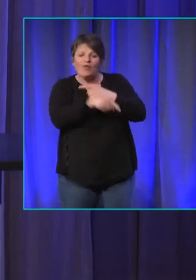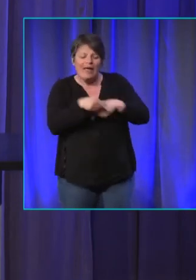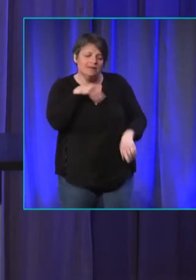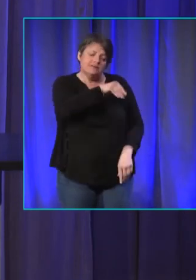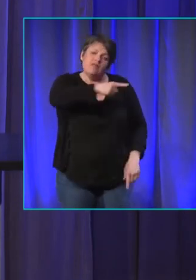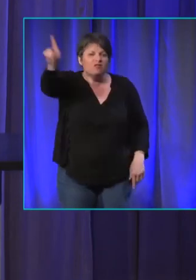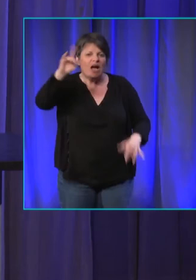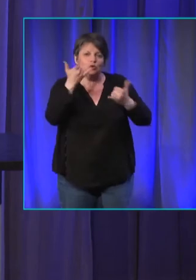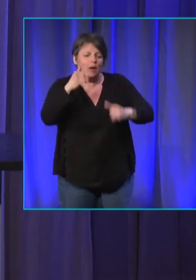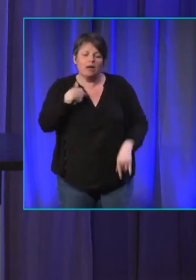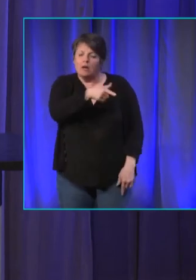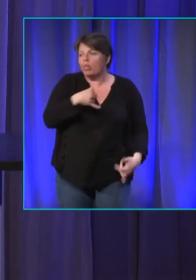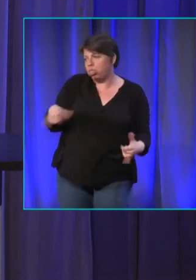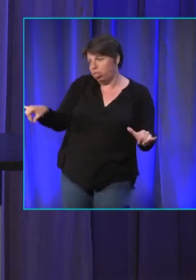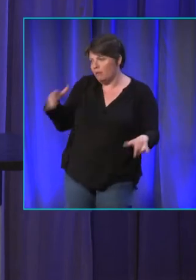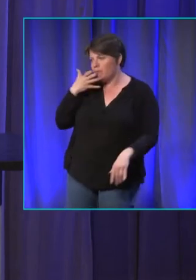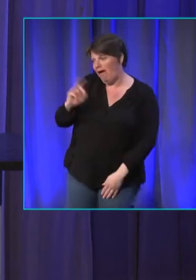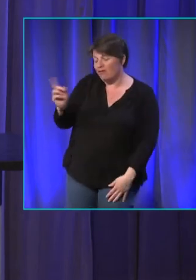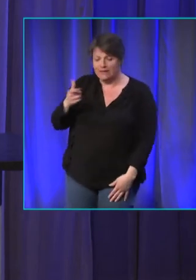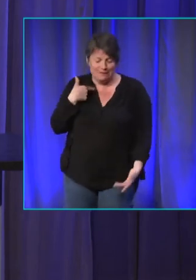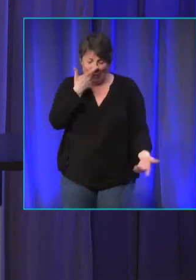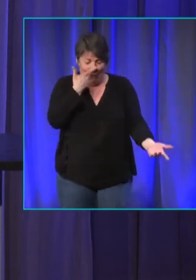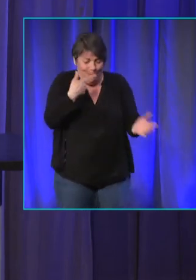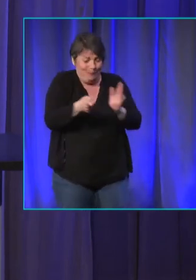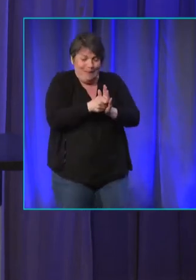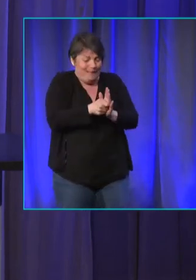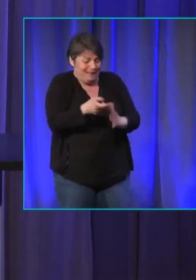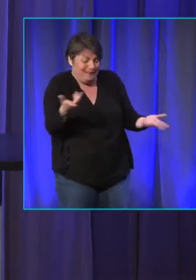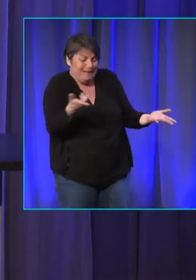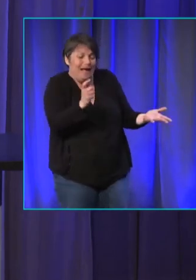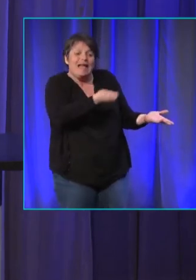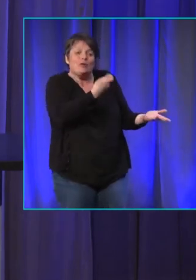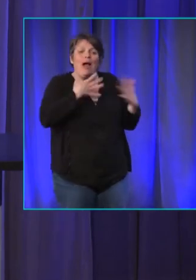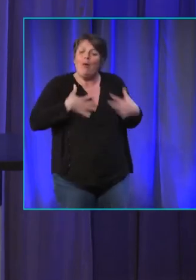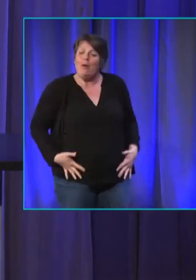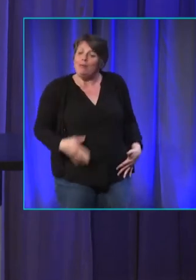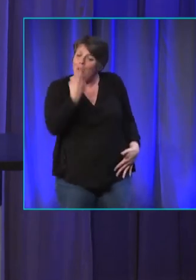et ils ne veulent plus. Donc, on est en décalage total avec leur activité naturelle.